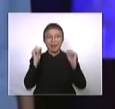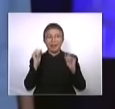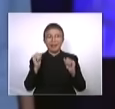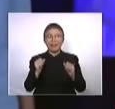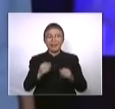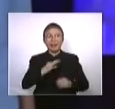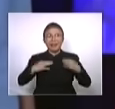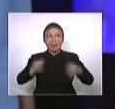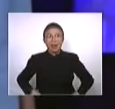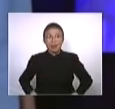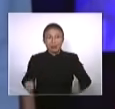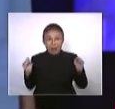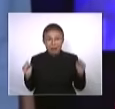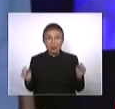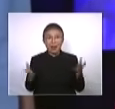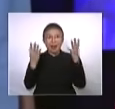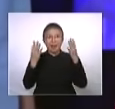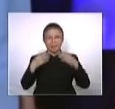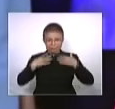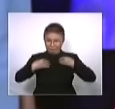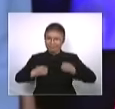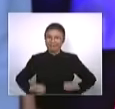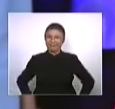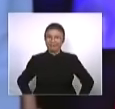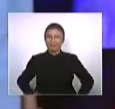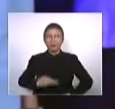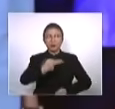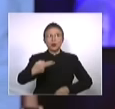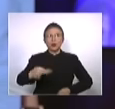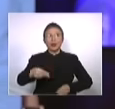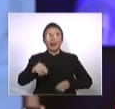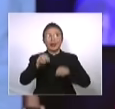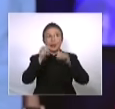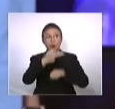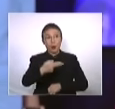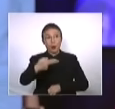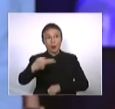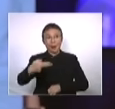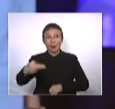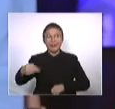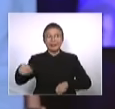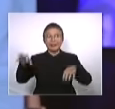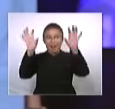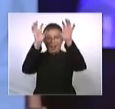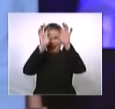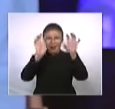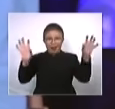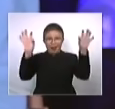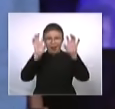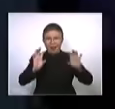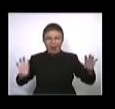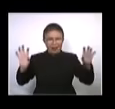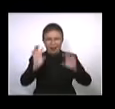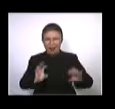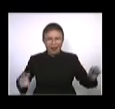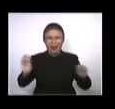kalau kita percaya kalau saya pakai istilah-istilah singkatan dalam psikologi misalnya ya COD misalnya eh